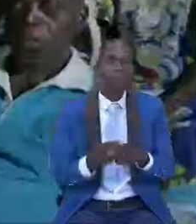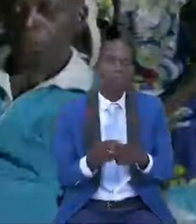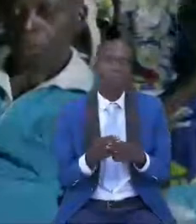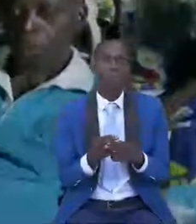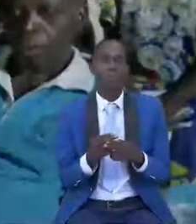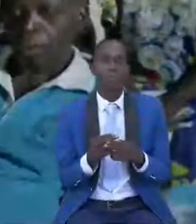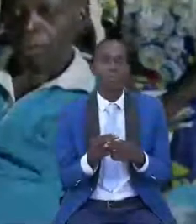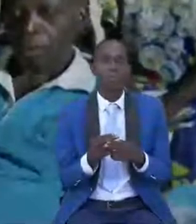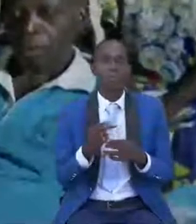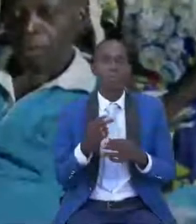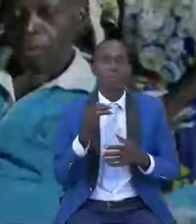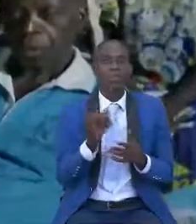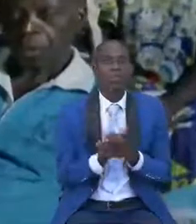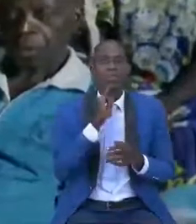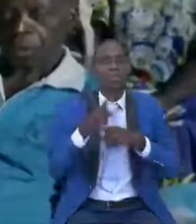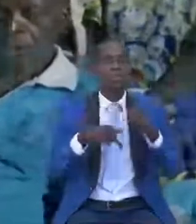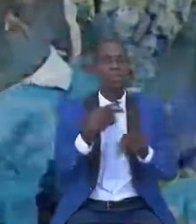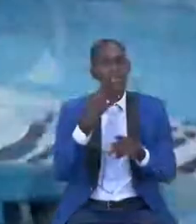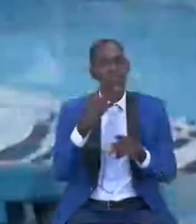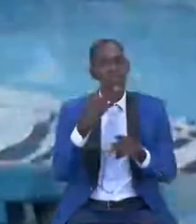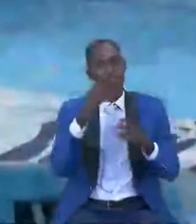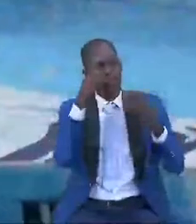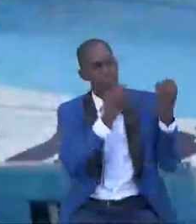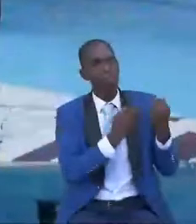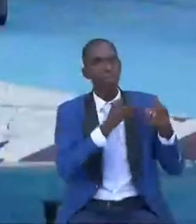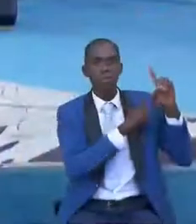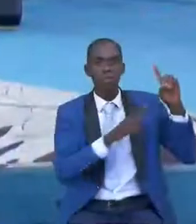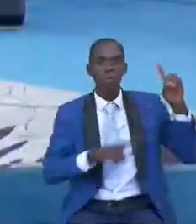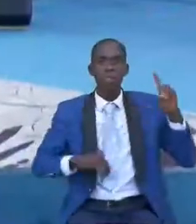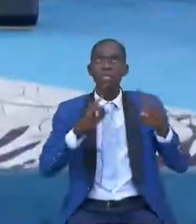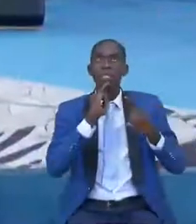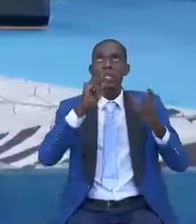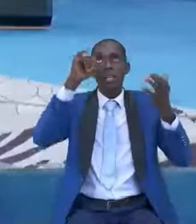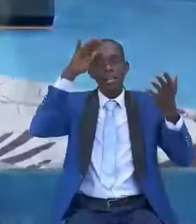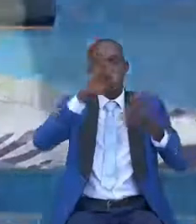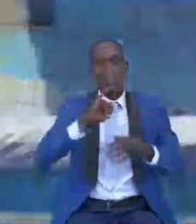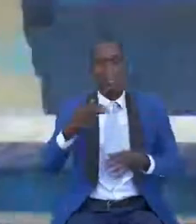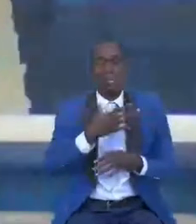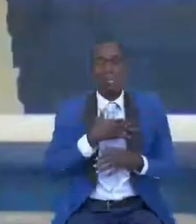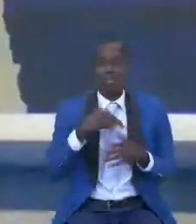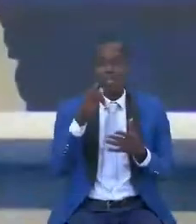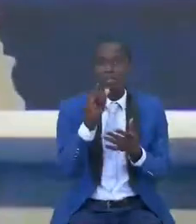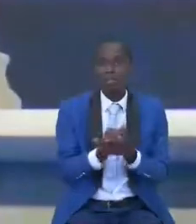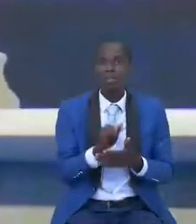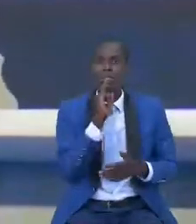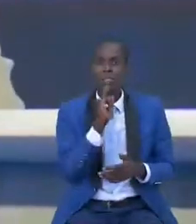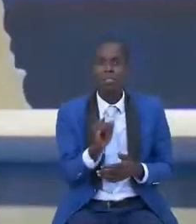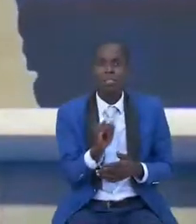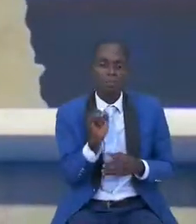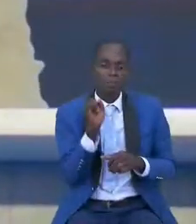accomplis dans votre vie au nom de Jésus. Ça, c'est le type de foi que le Seigneur espère.